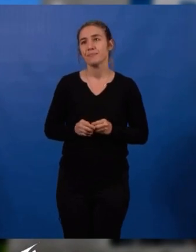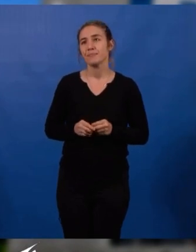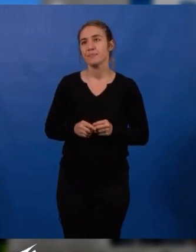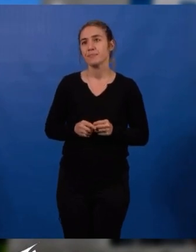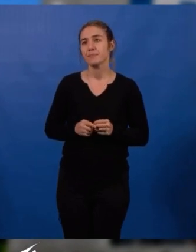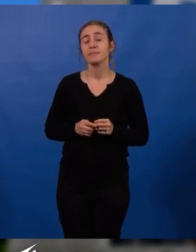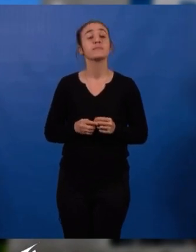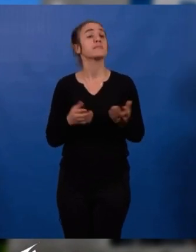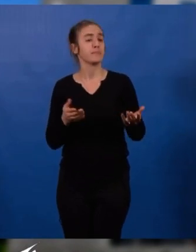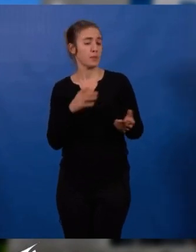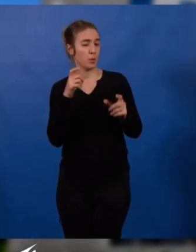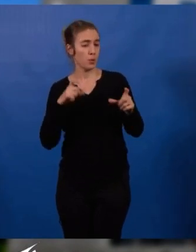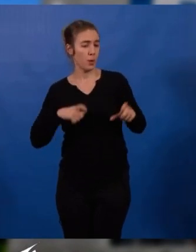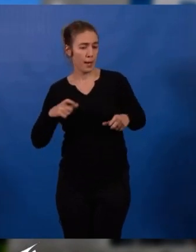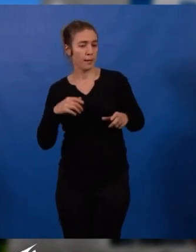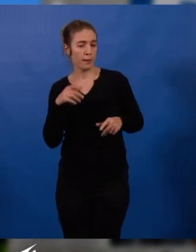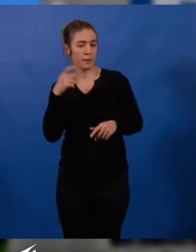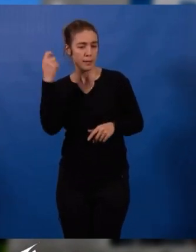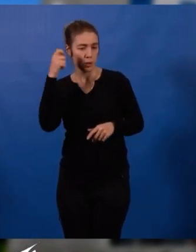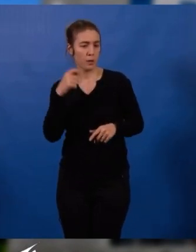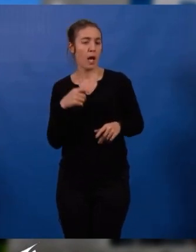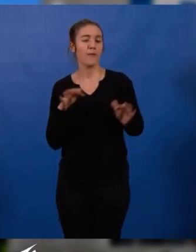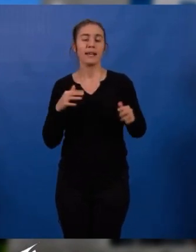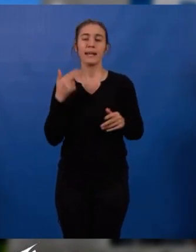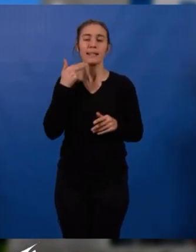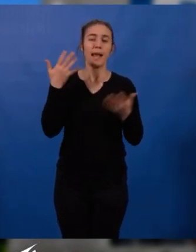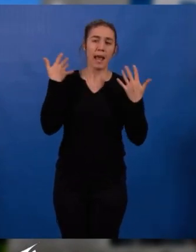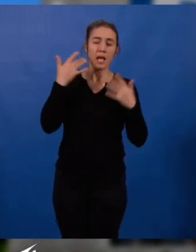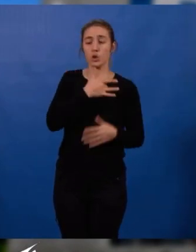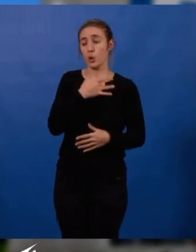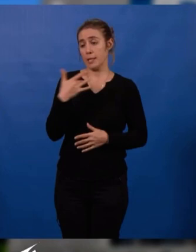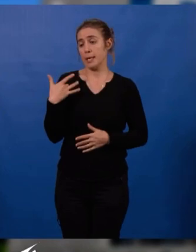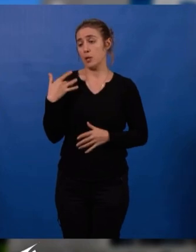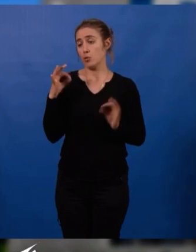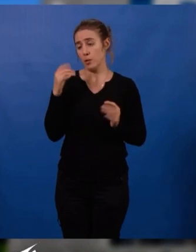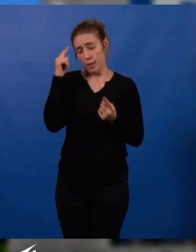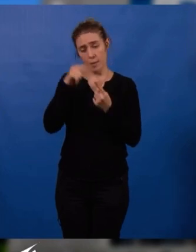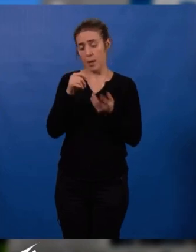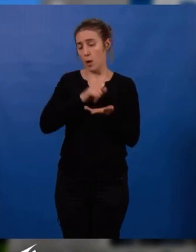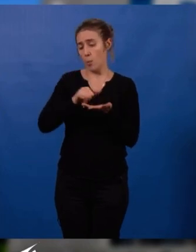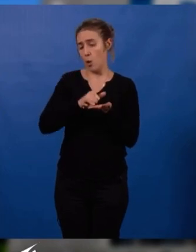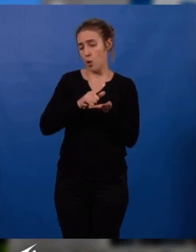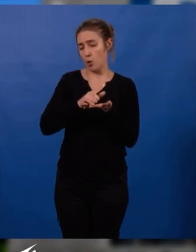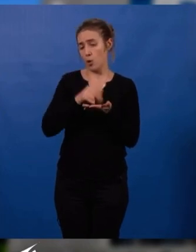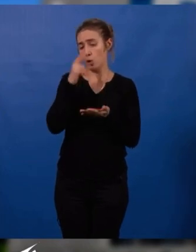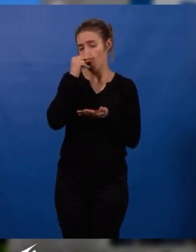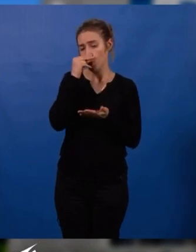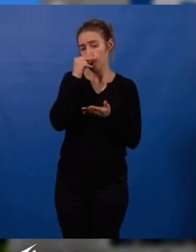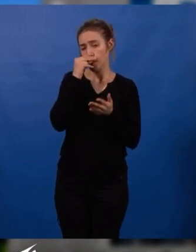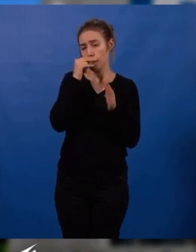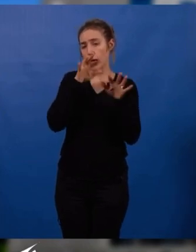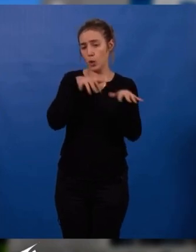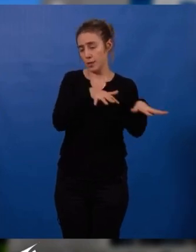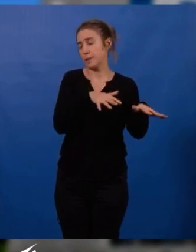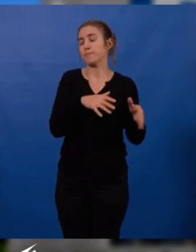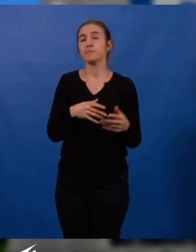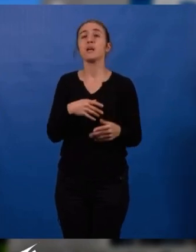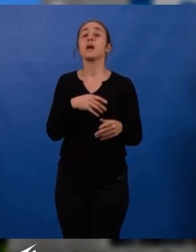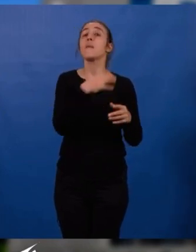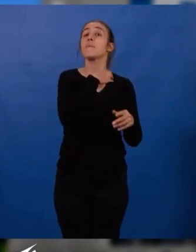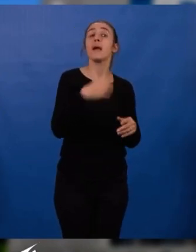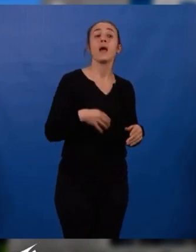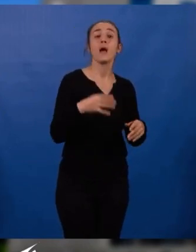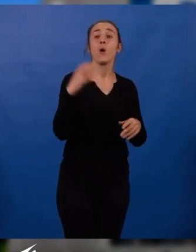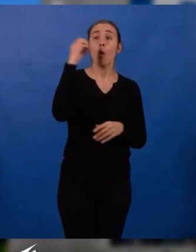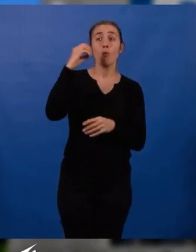puisqu'on parle de qualité de l'air et de santé, vous me permettrez moi aussi d'évoquer le sujet de l'aéroport Nantes-Atlantique. Si le maire d'Orvaux, commune du Nord-Loire